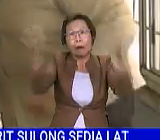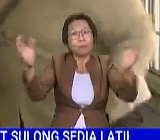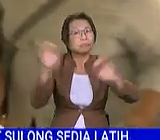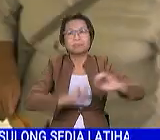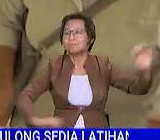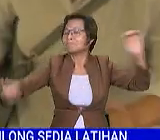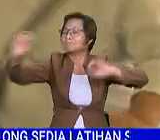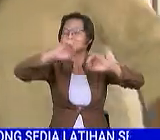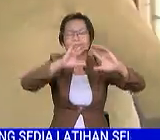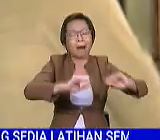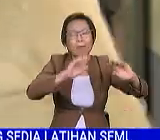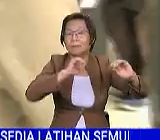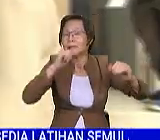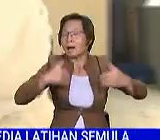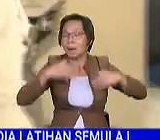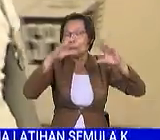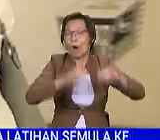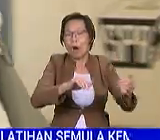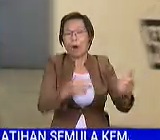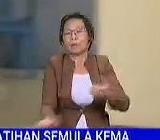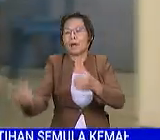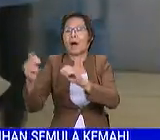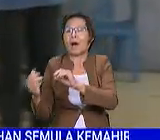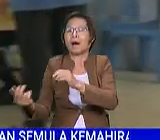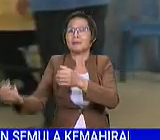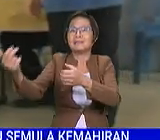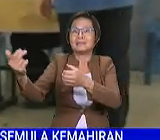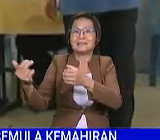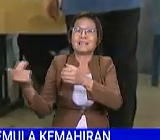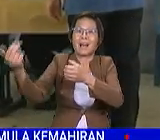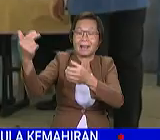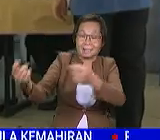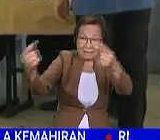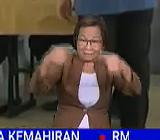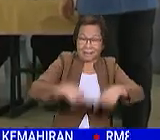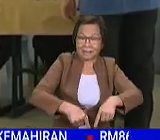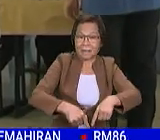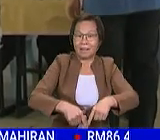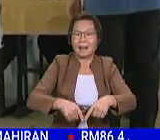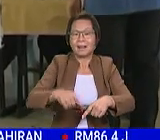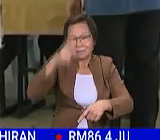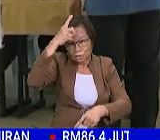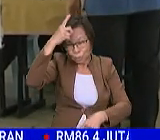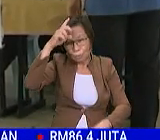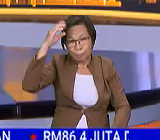tiada sebarang musyawarah yang dihadiri oleh Dato pantia Bang Johari berhubungan pembubaran hai